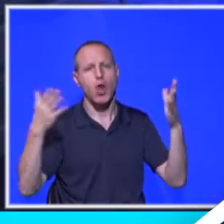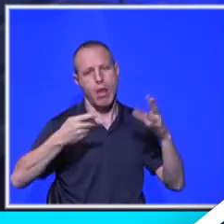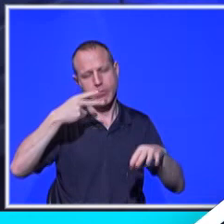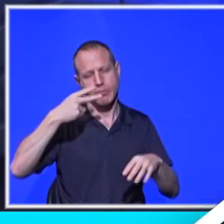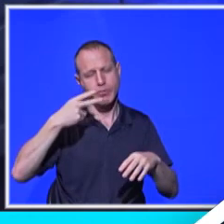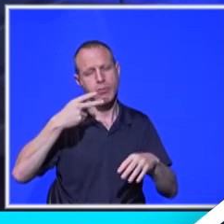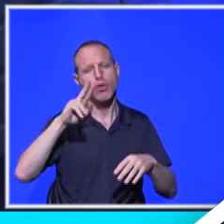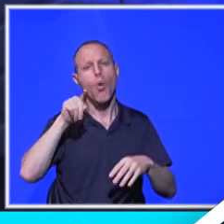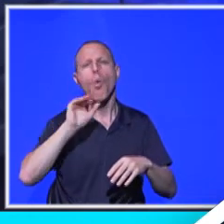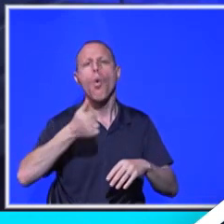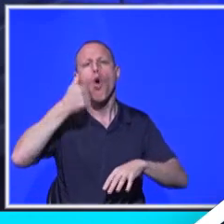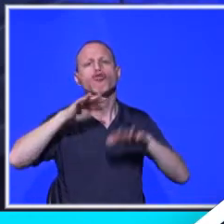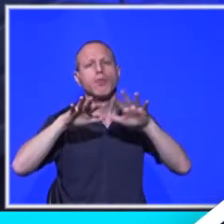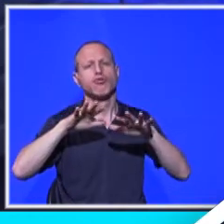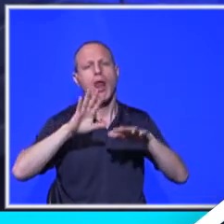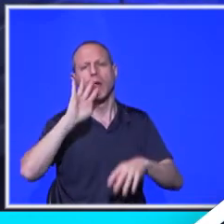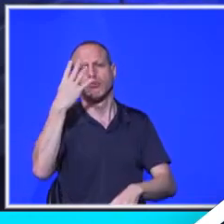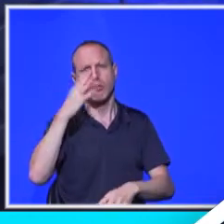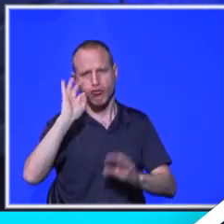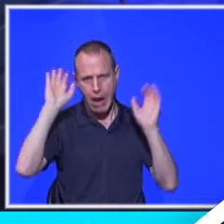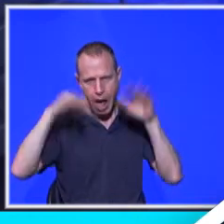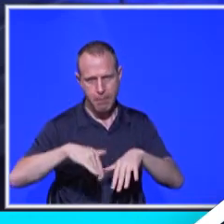הממשלה, ל4 שנים, בשביל להפיל אותו צריך פה משהו מאוד מיוחס,